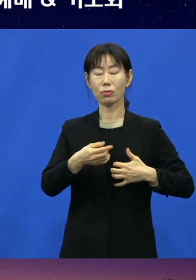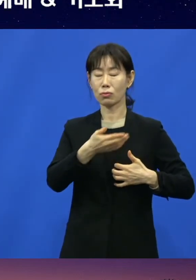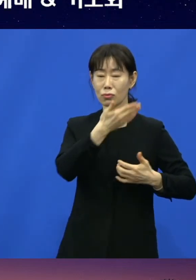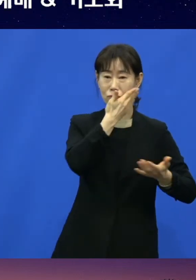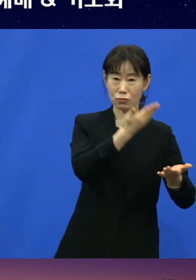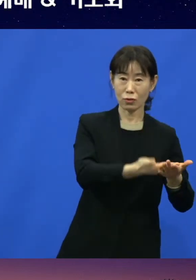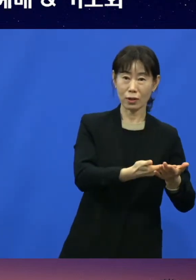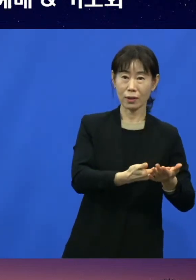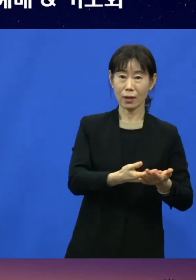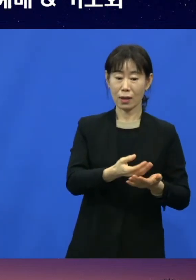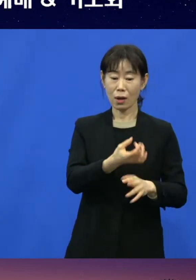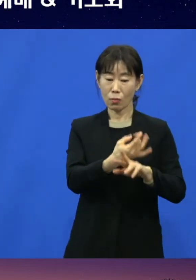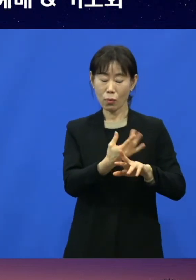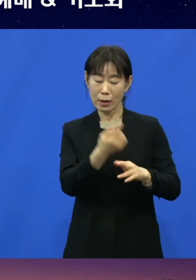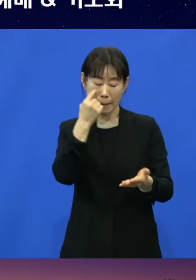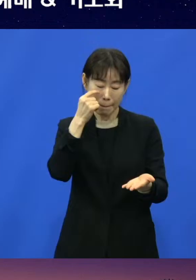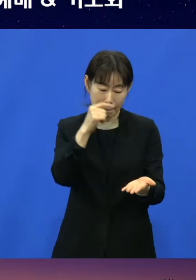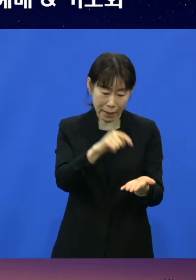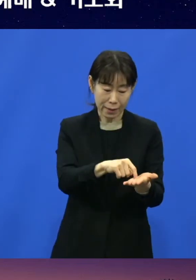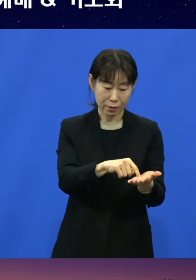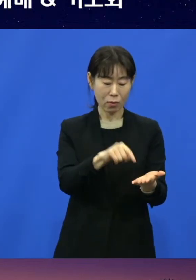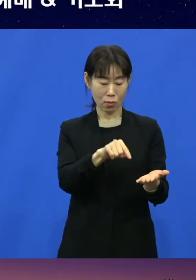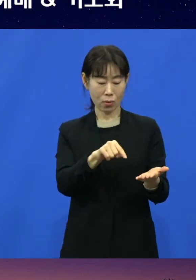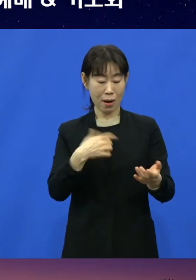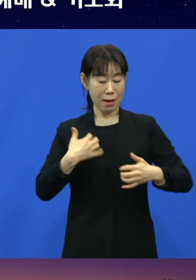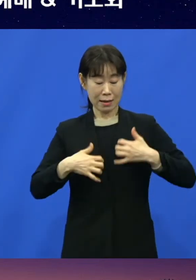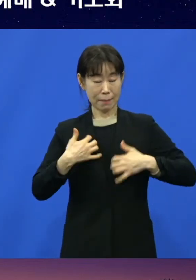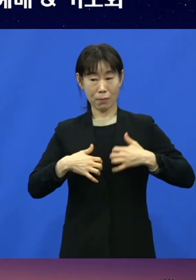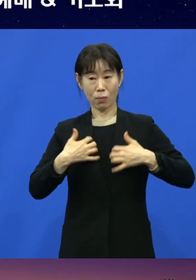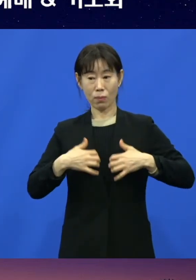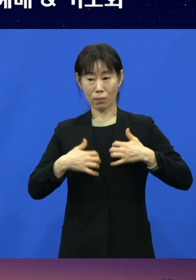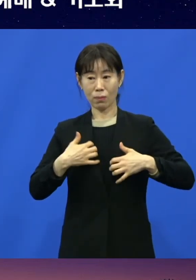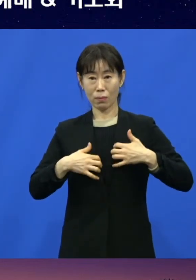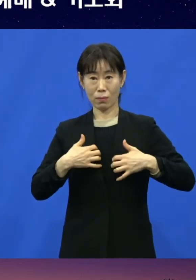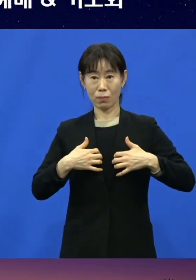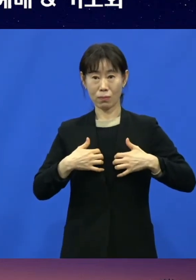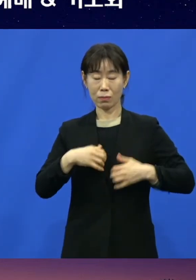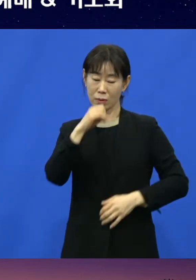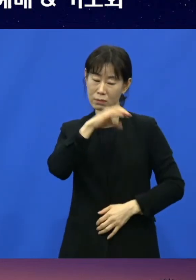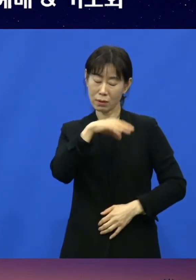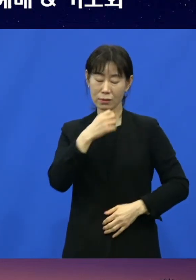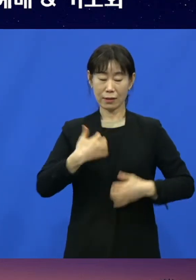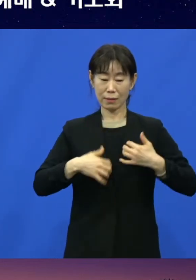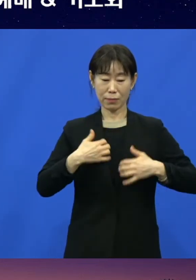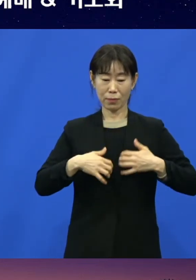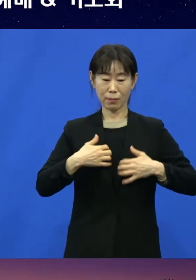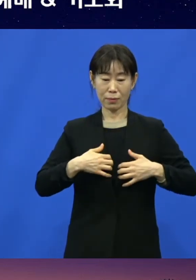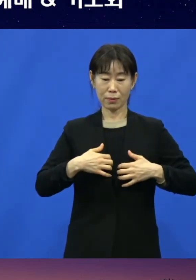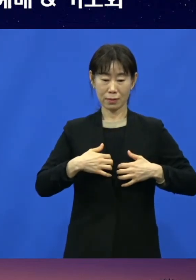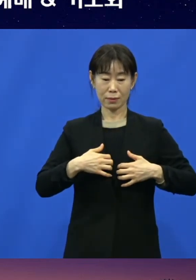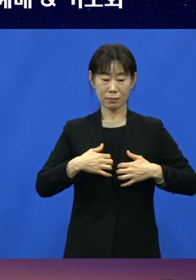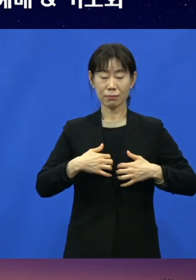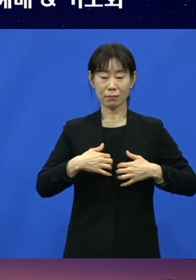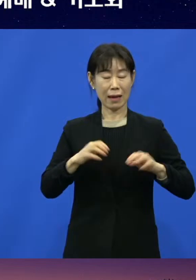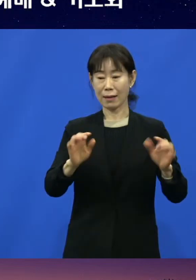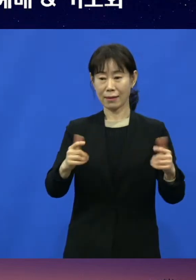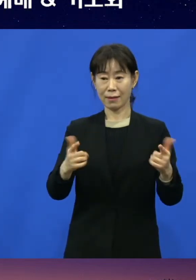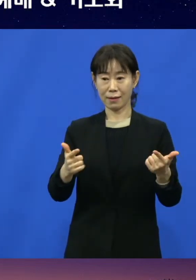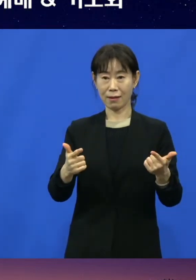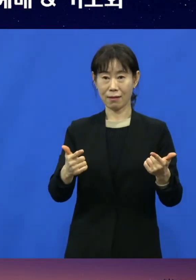이 부활을 발견하고 난 이 기쁨이거든요. 그냥 기쁨이 하는 게, 기뻐하라 해서 기뻐할 수 있는 게 아니잖아요,